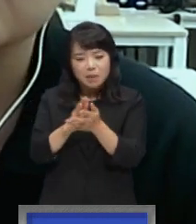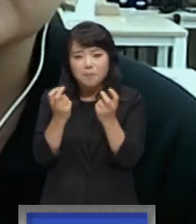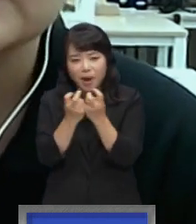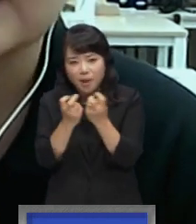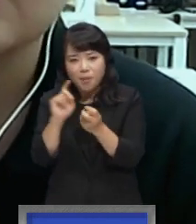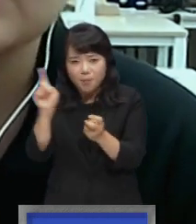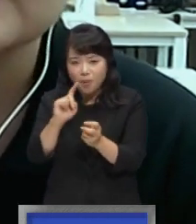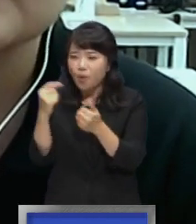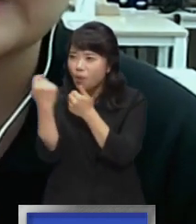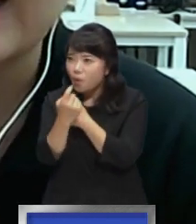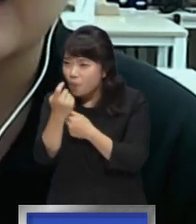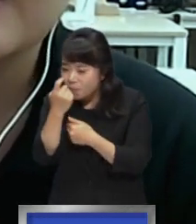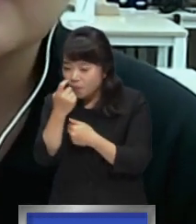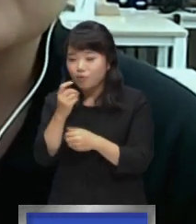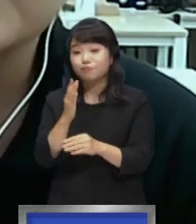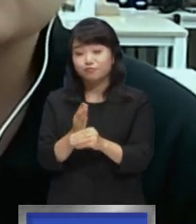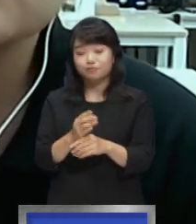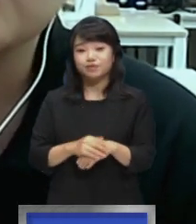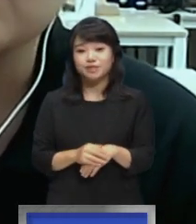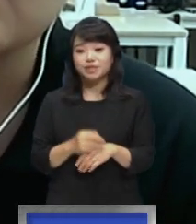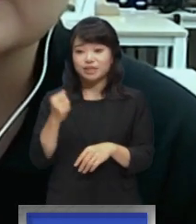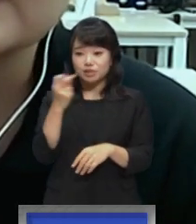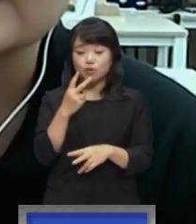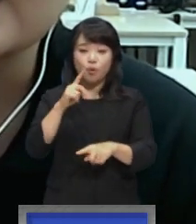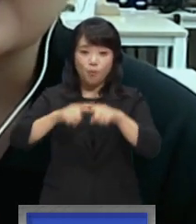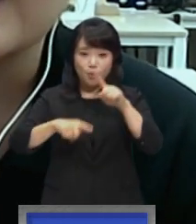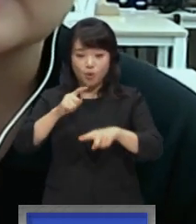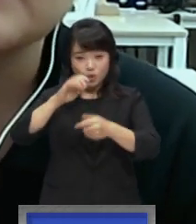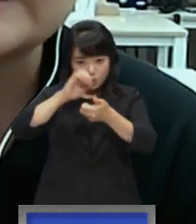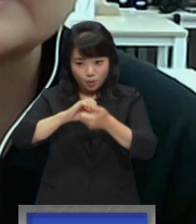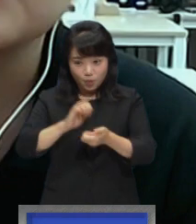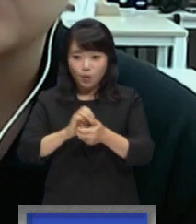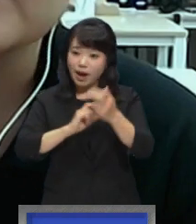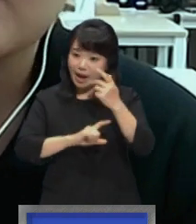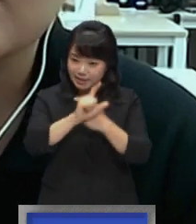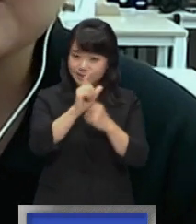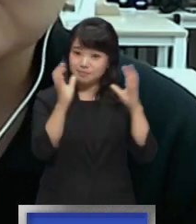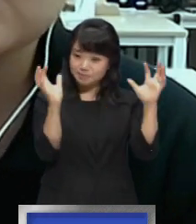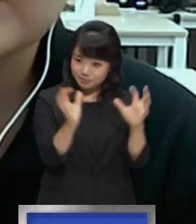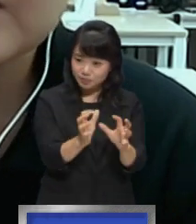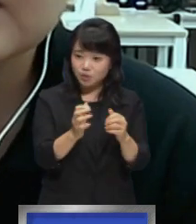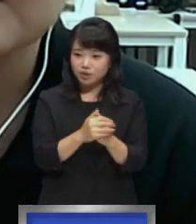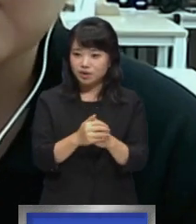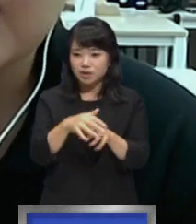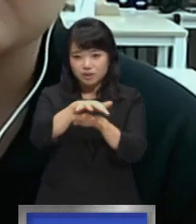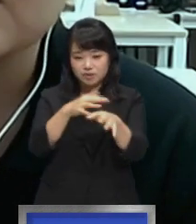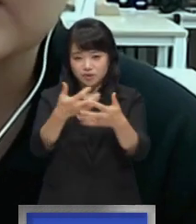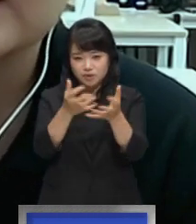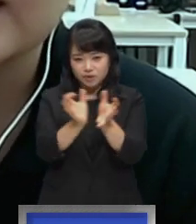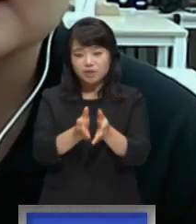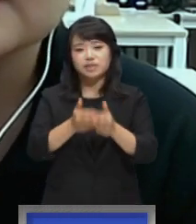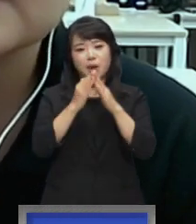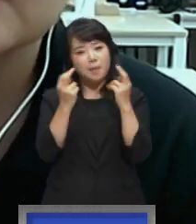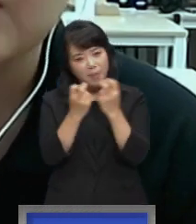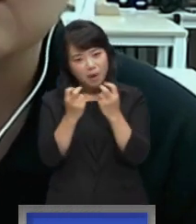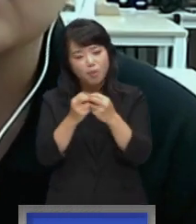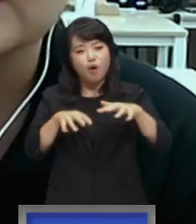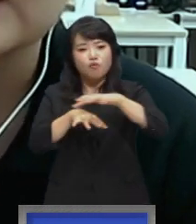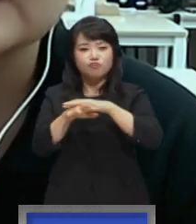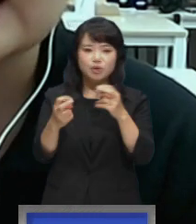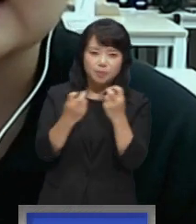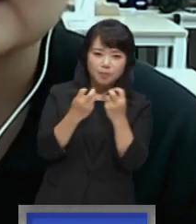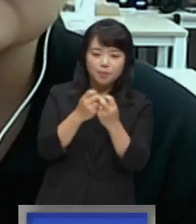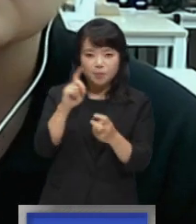모임과 교육을 진행하고 있습니다. 매주 목요일 아침 일찍 모여서 협동조합 설립과 운영에 대한 특징을